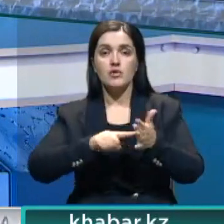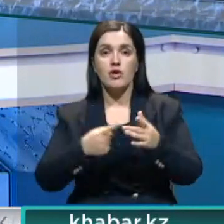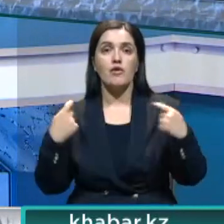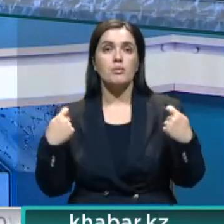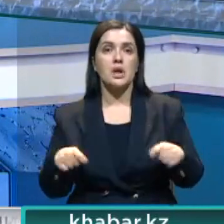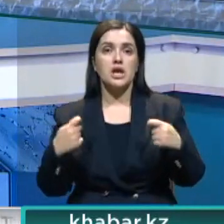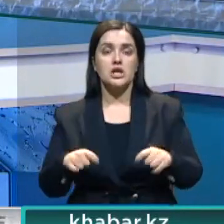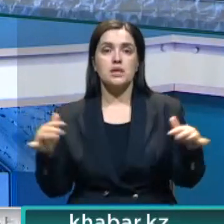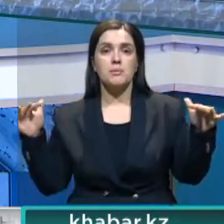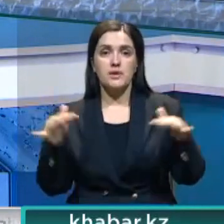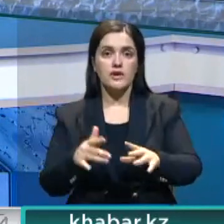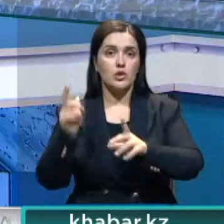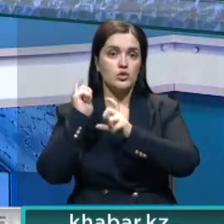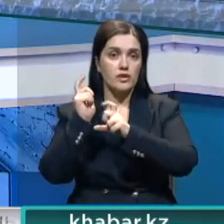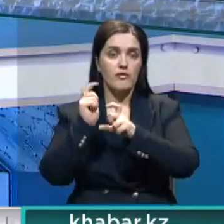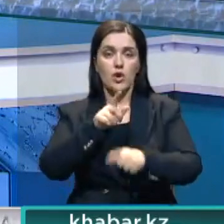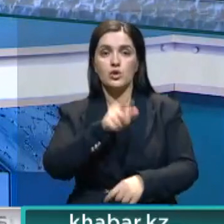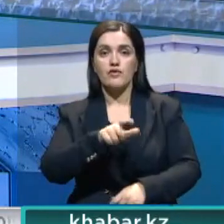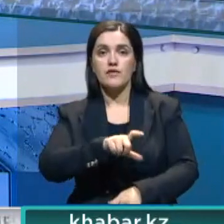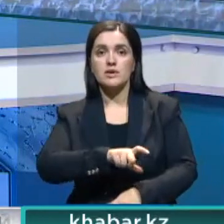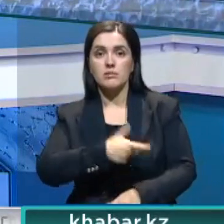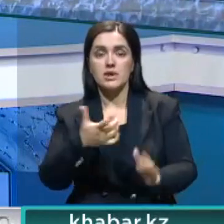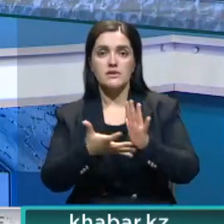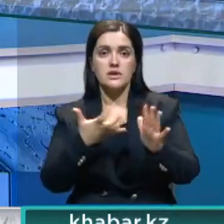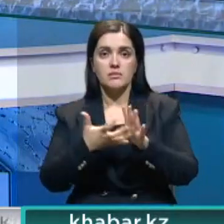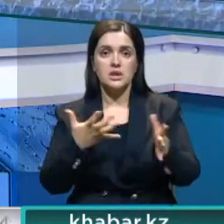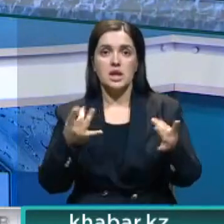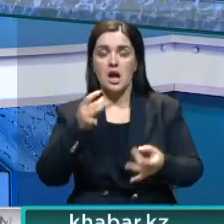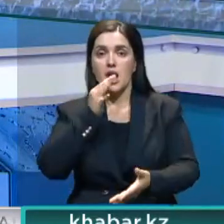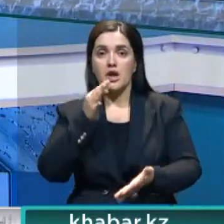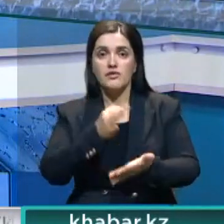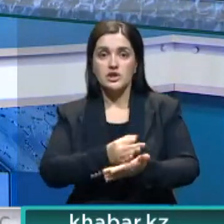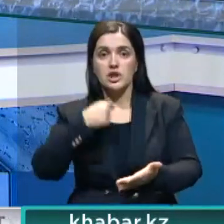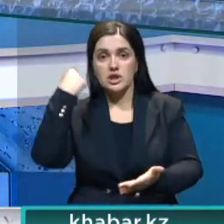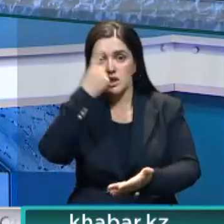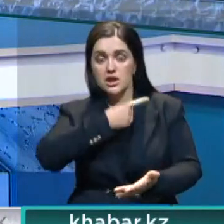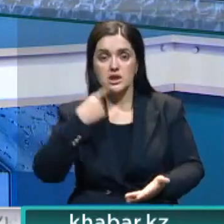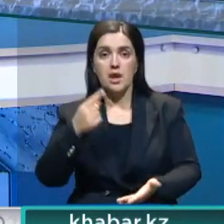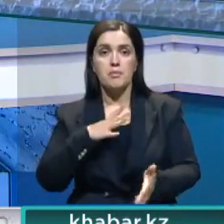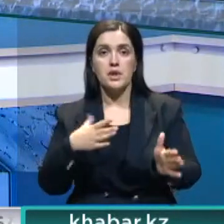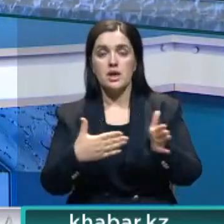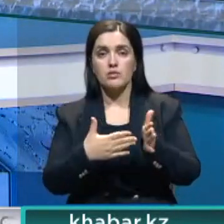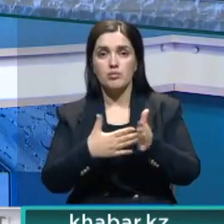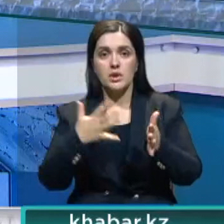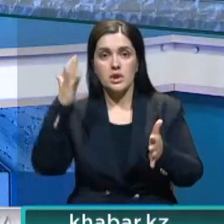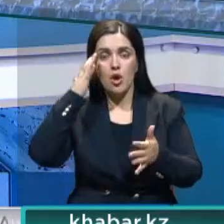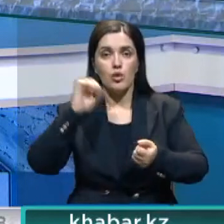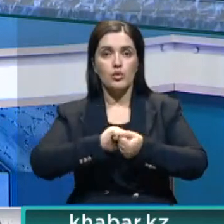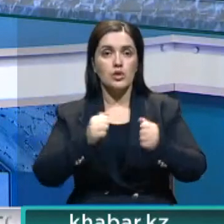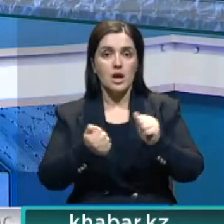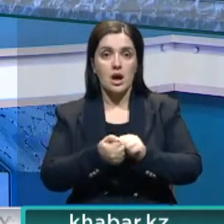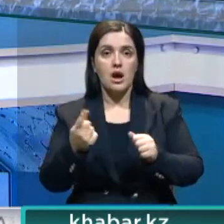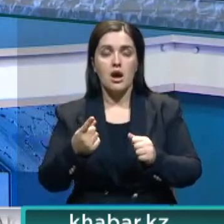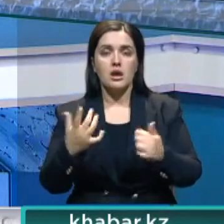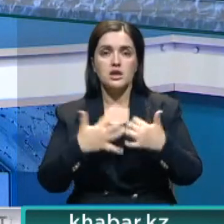В точках его продажи, столпотворения грузовиков, люди возмущены дефицитом сырья. Ответственные же лица были вынуждены ввести лимит на